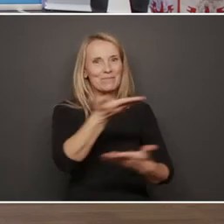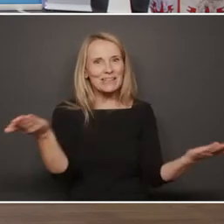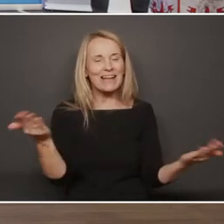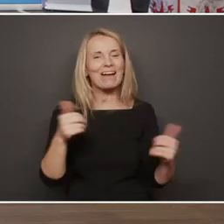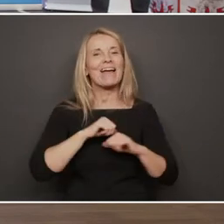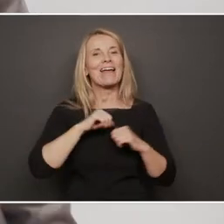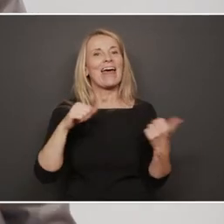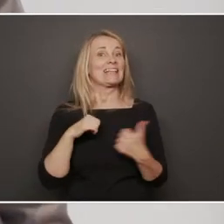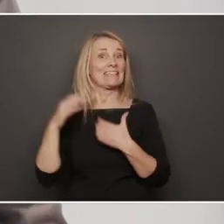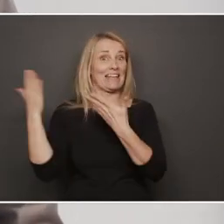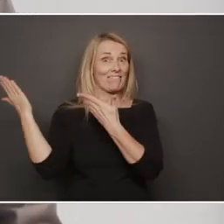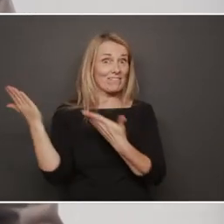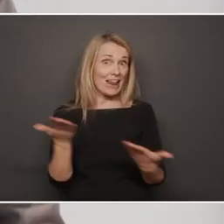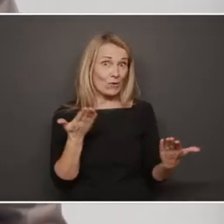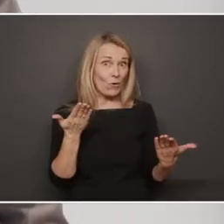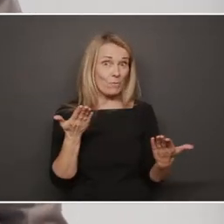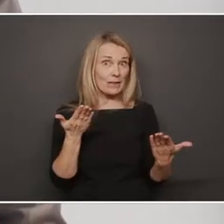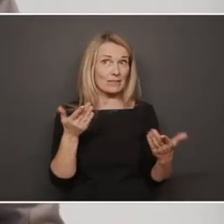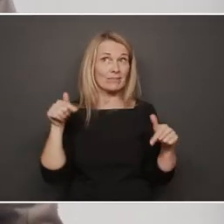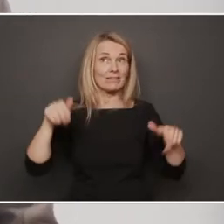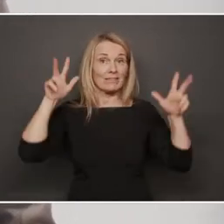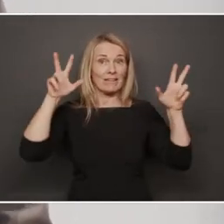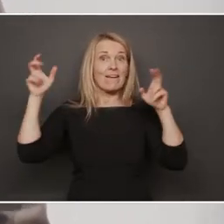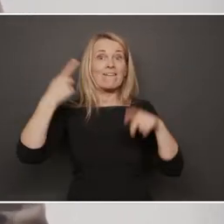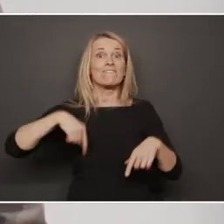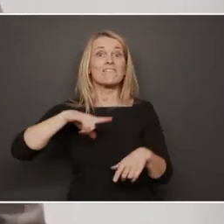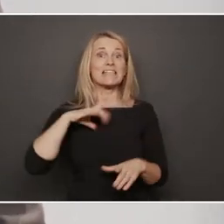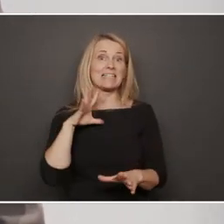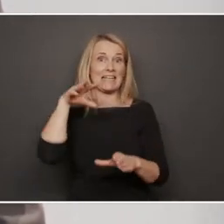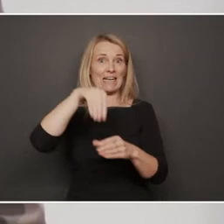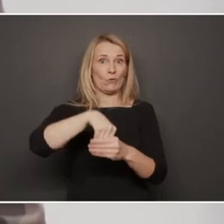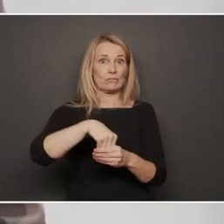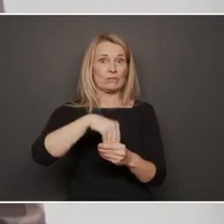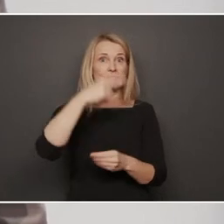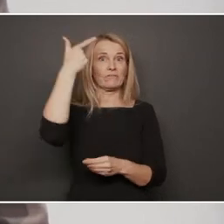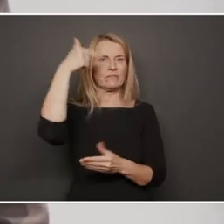herzlich willkommen zu Wir sind inklusiv